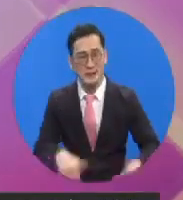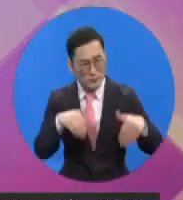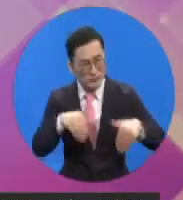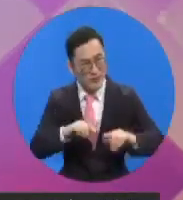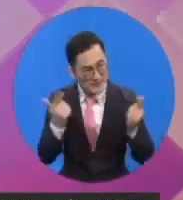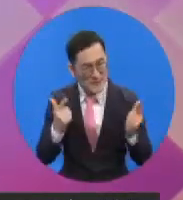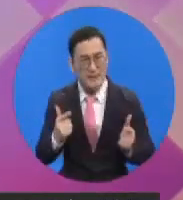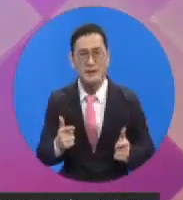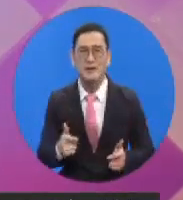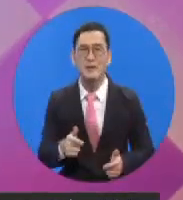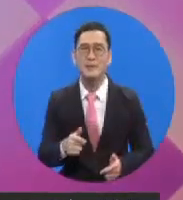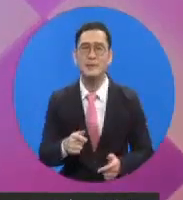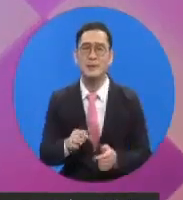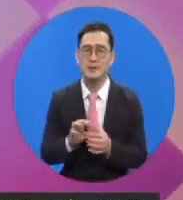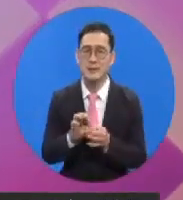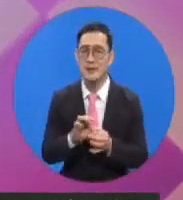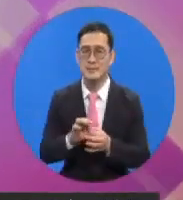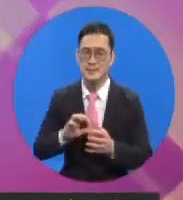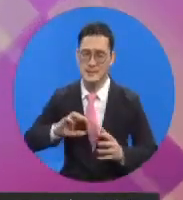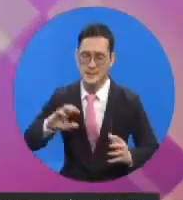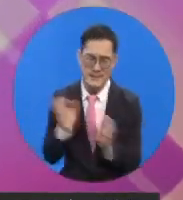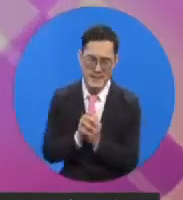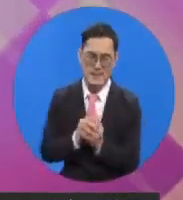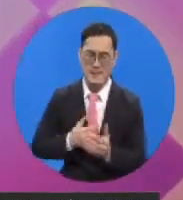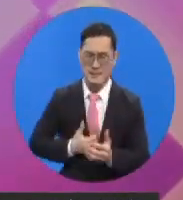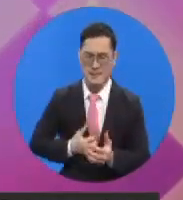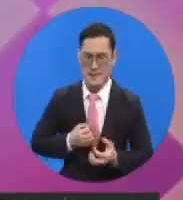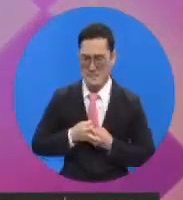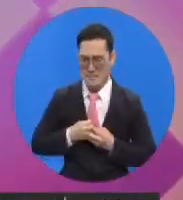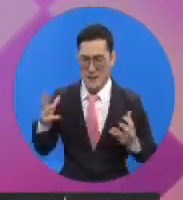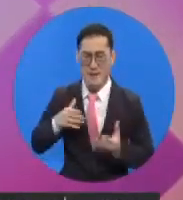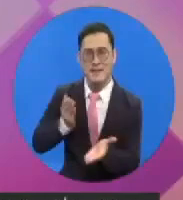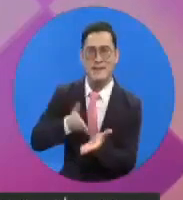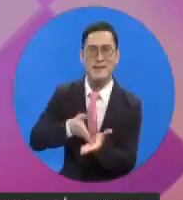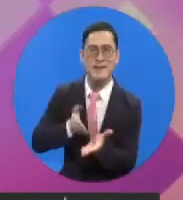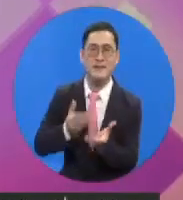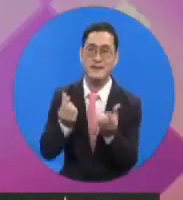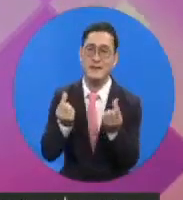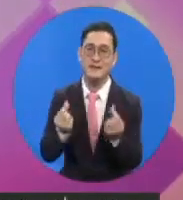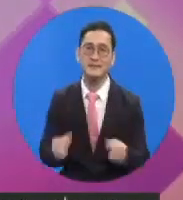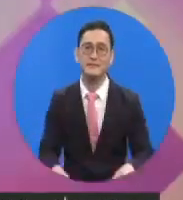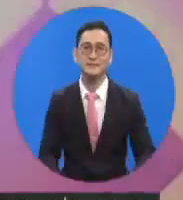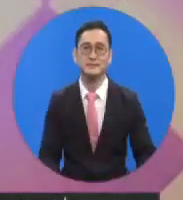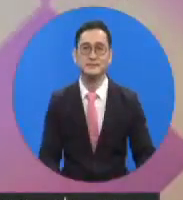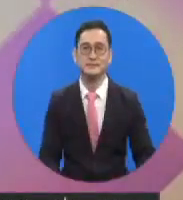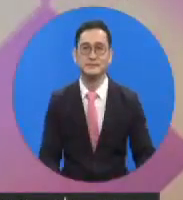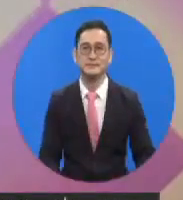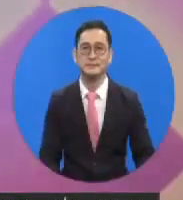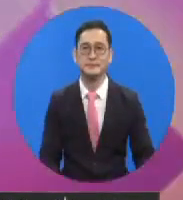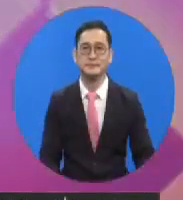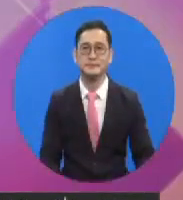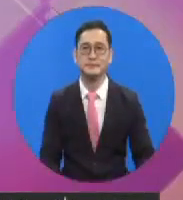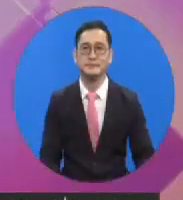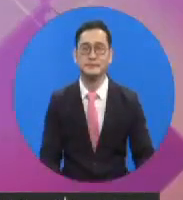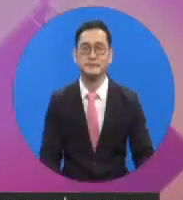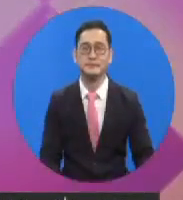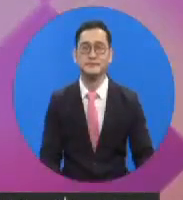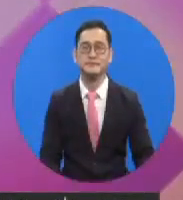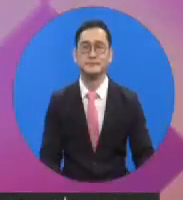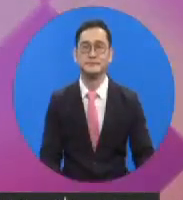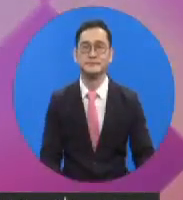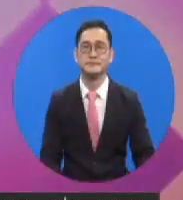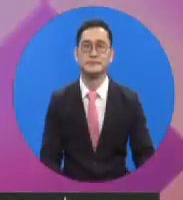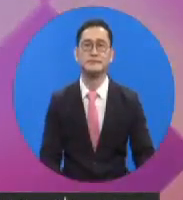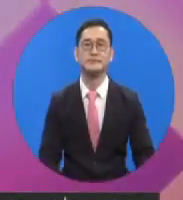그간 입장을 비교적 내지 않고 잠잠했는데 어제 하고픈 말을 다 밝혔다라는 분석이 나오고 있는 대목입니다. 자, 김병민